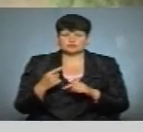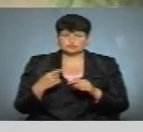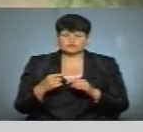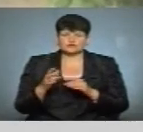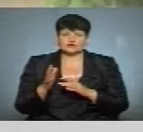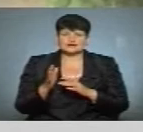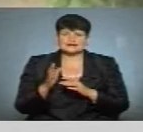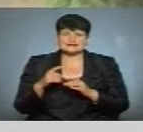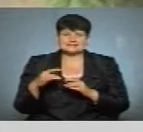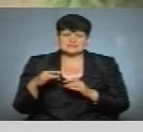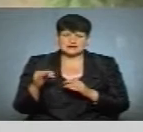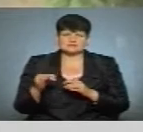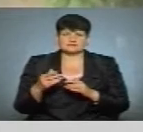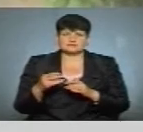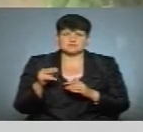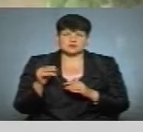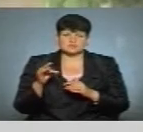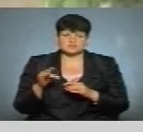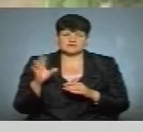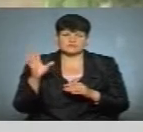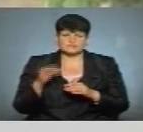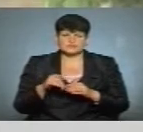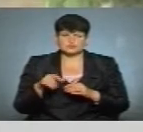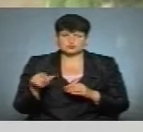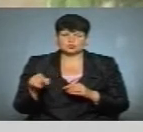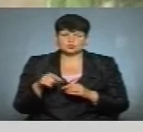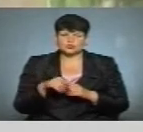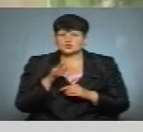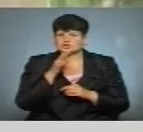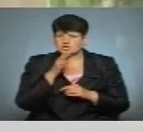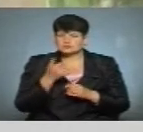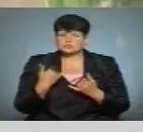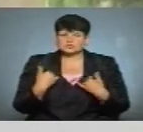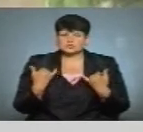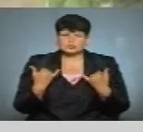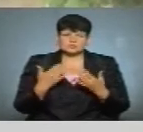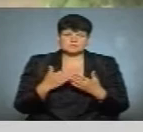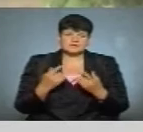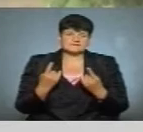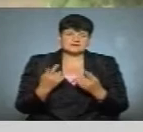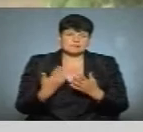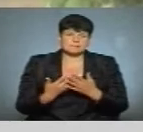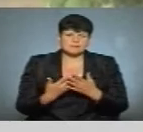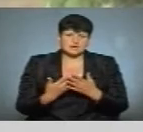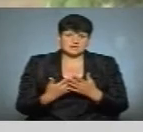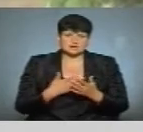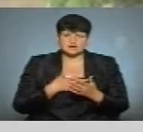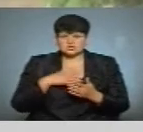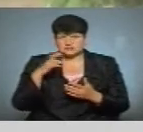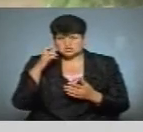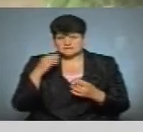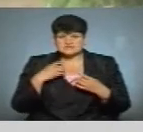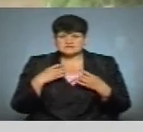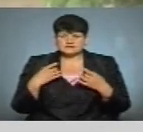до православ'я весь люд того часу. І ми сьогодні маємо величний приклад. Наша держава